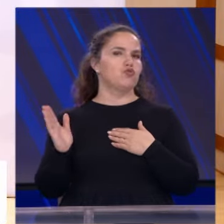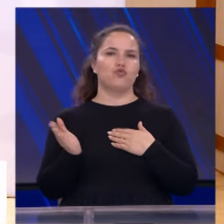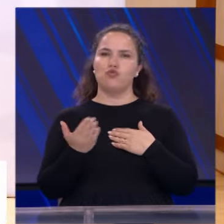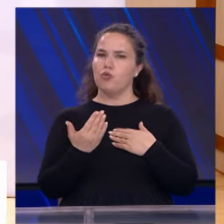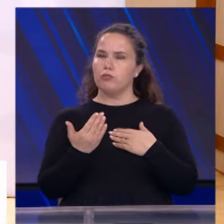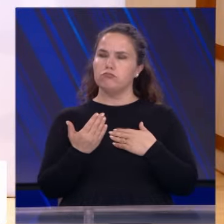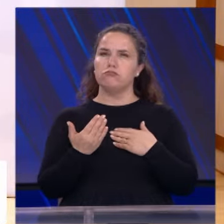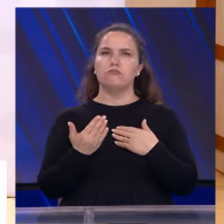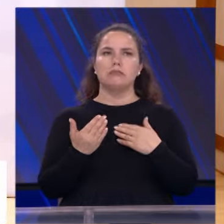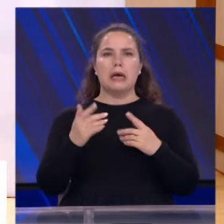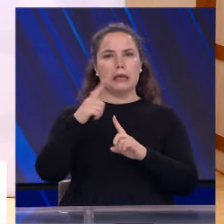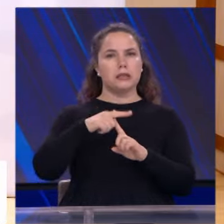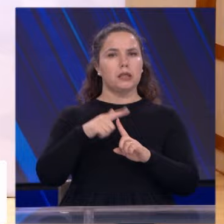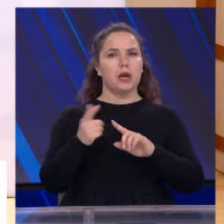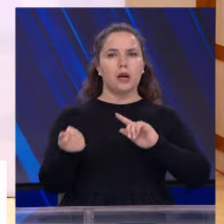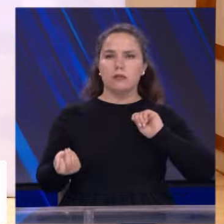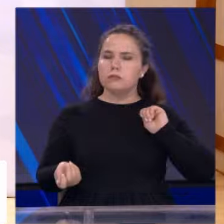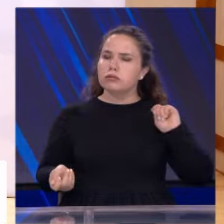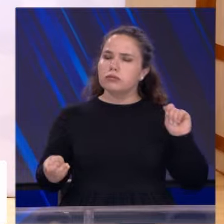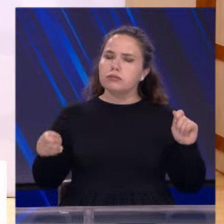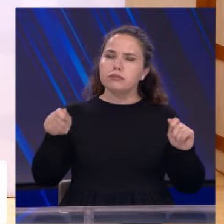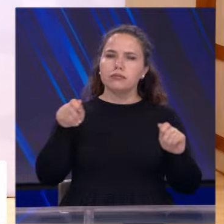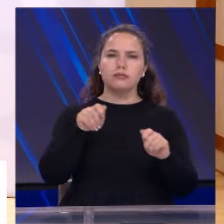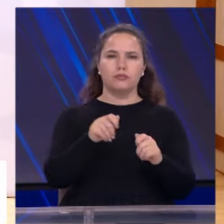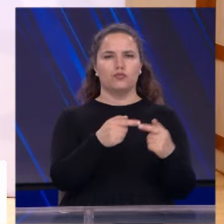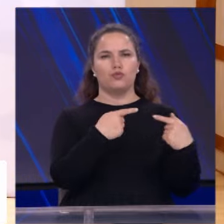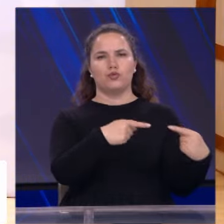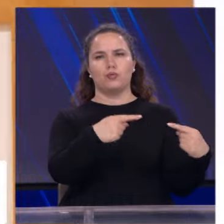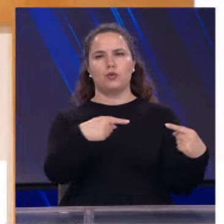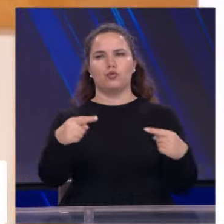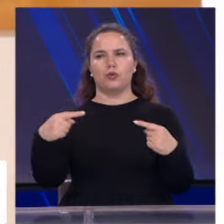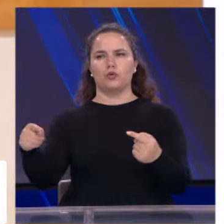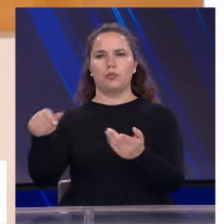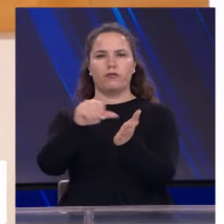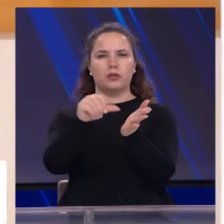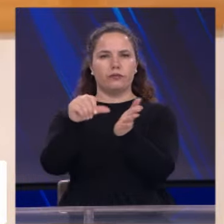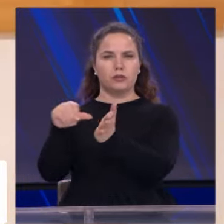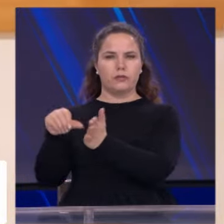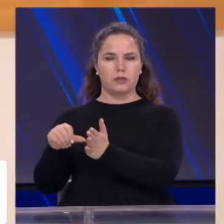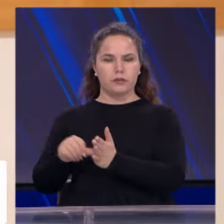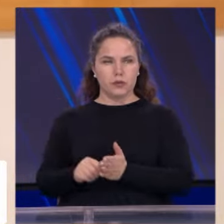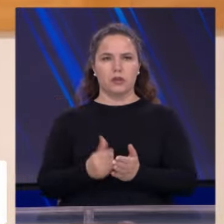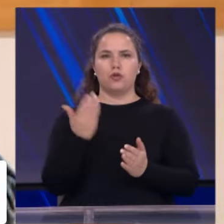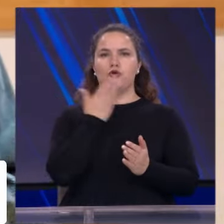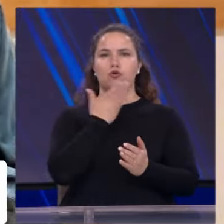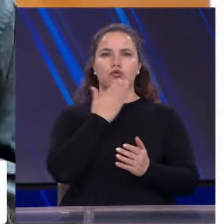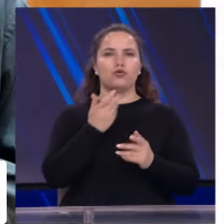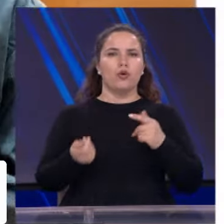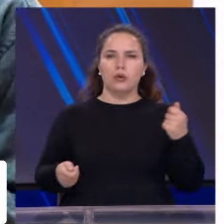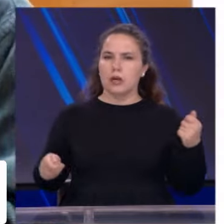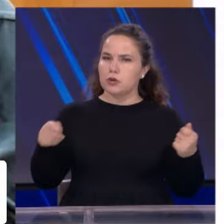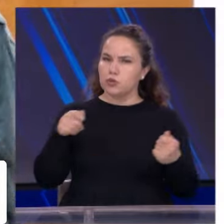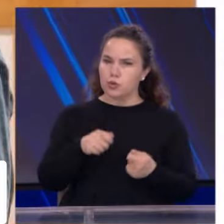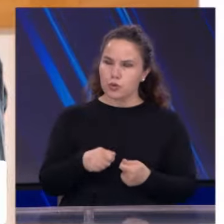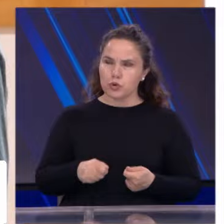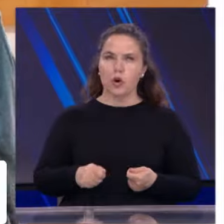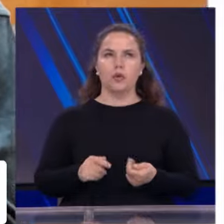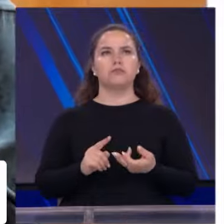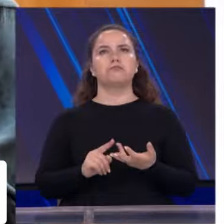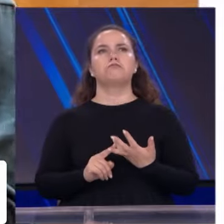i liçenit, nga parku olimpik ose investime të tjera të shkollave, kopshteve dhe çerteve, po deri te ca gjëra të vogla siç është për